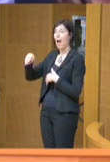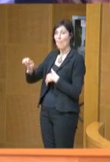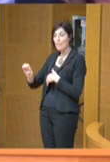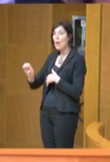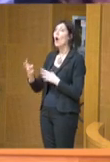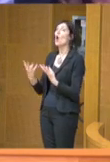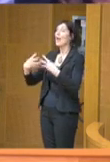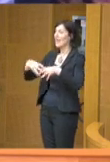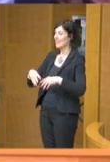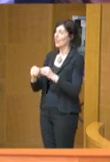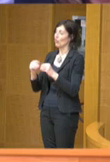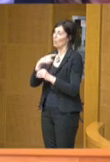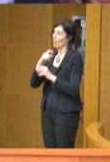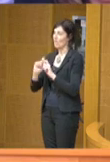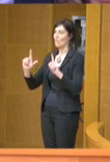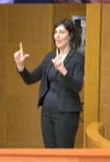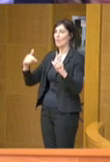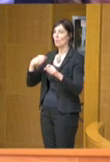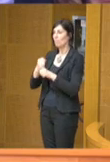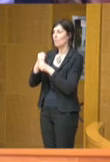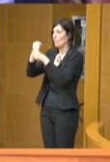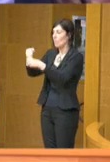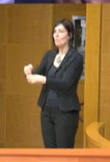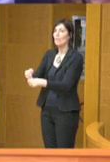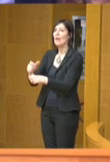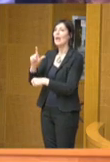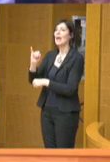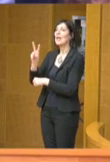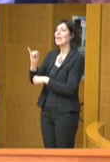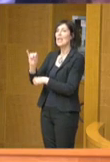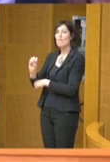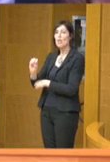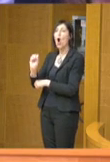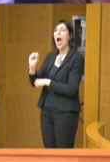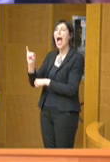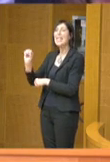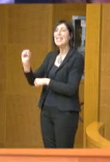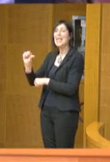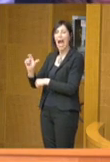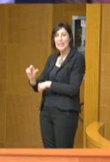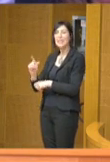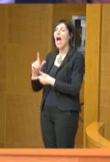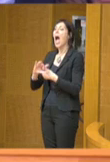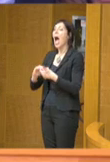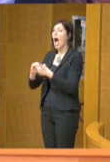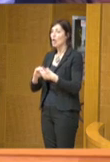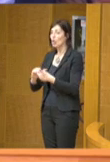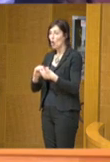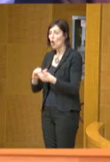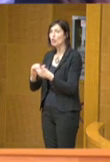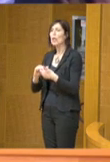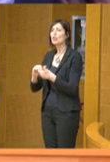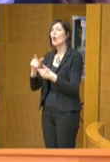organizzato e realizzato questo video. Lascerei ora la parola a Livio Valvano dell'AIAS, l'Associazione Italiana per l'Assistenza degli